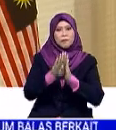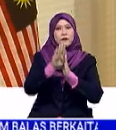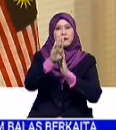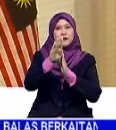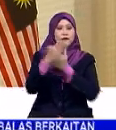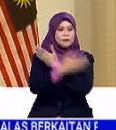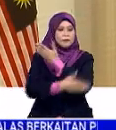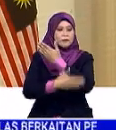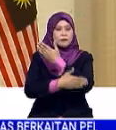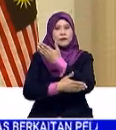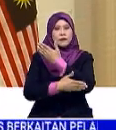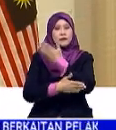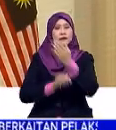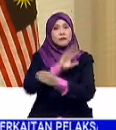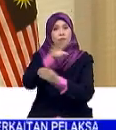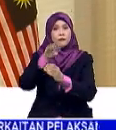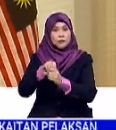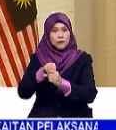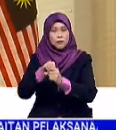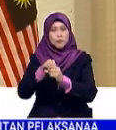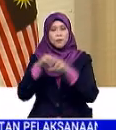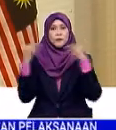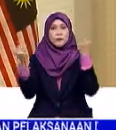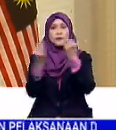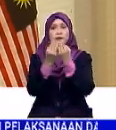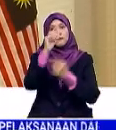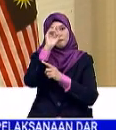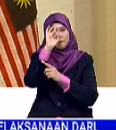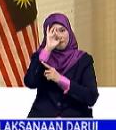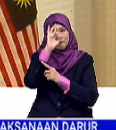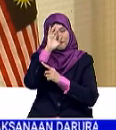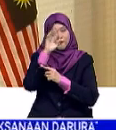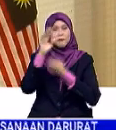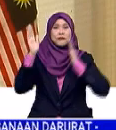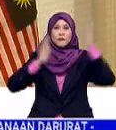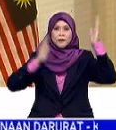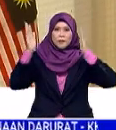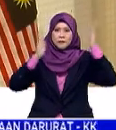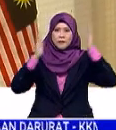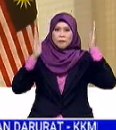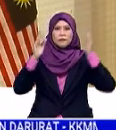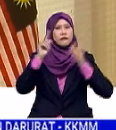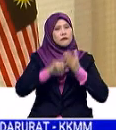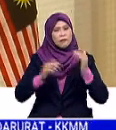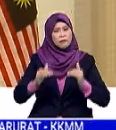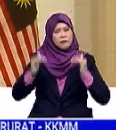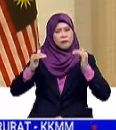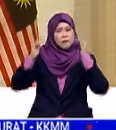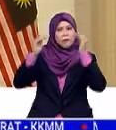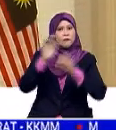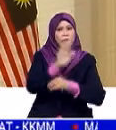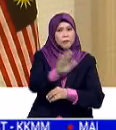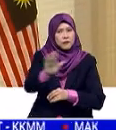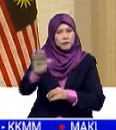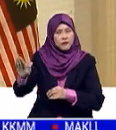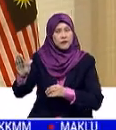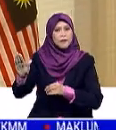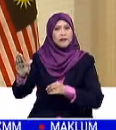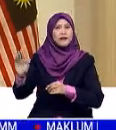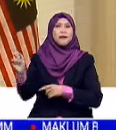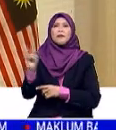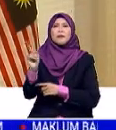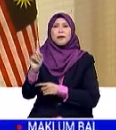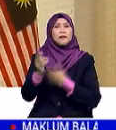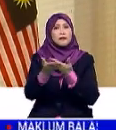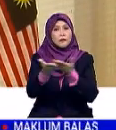negara, dan ini termasuklah masyarakat India di negara ini walau apa jua taraf hidup anda dan di mana